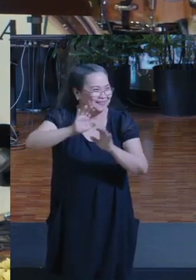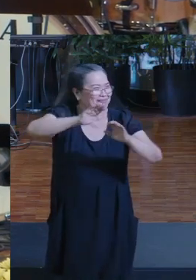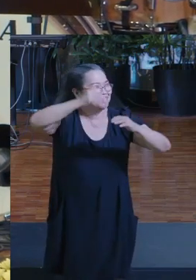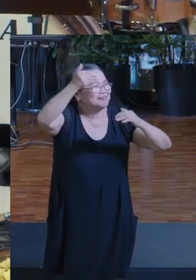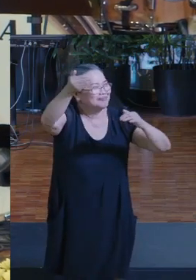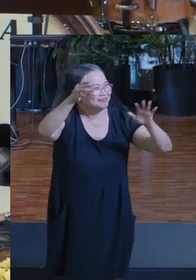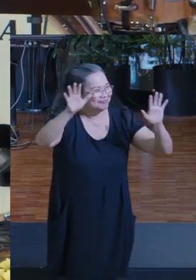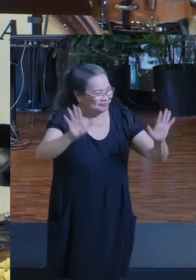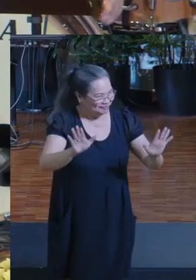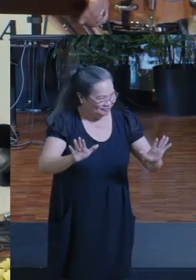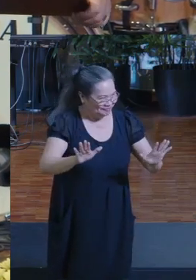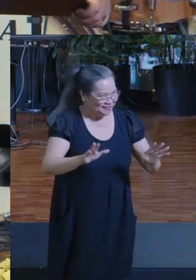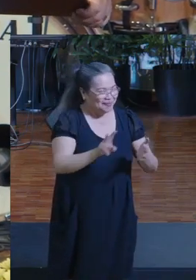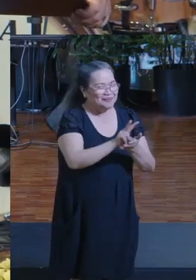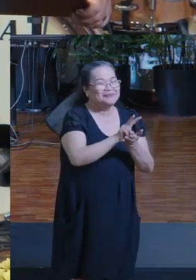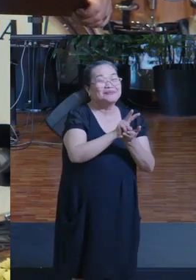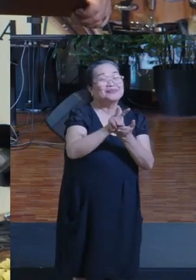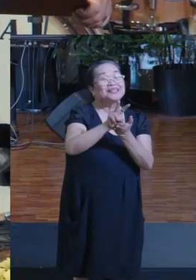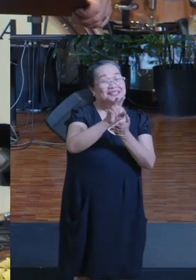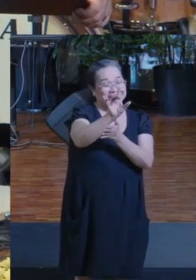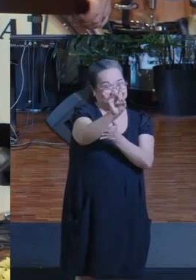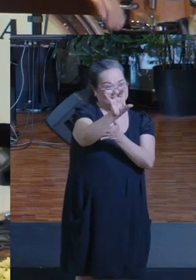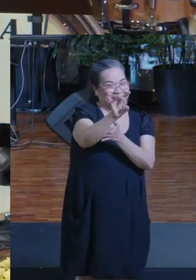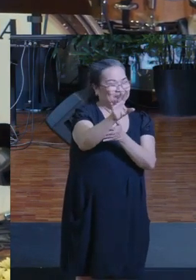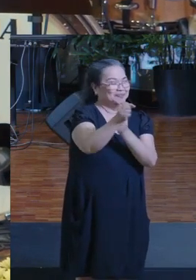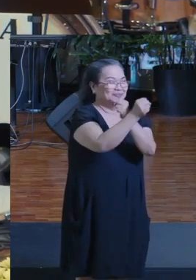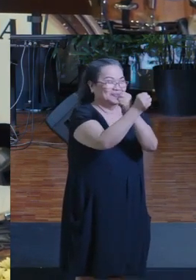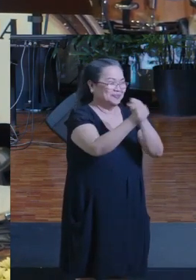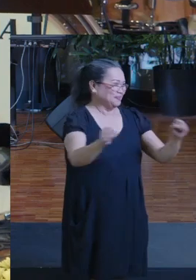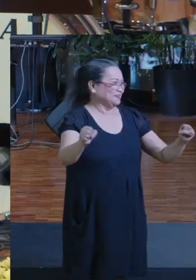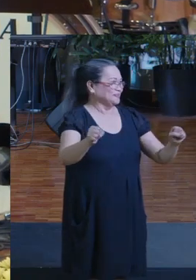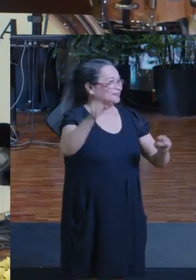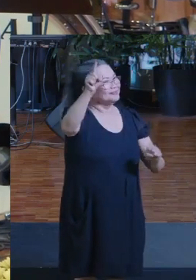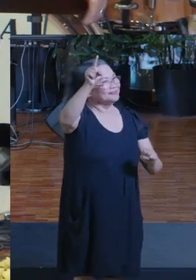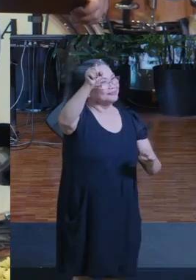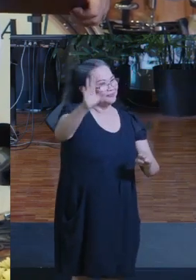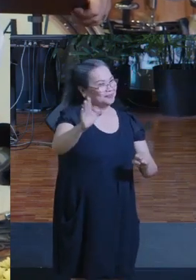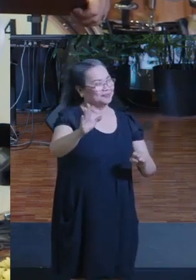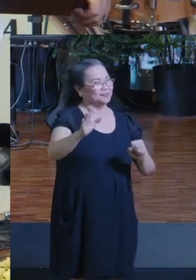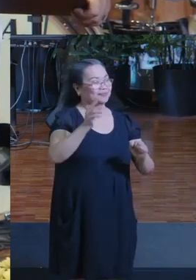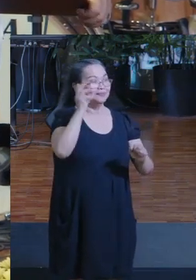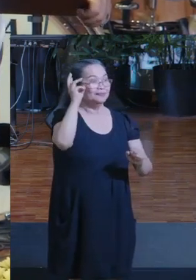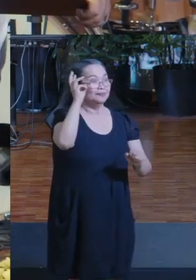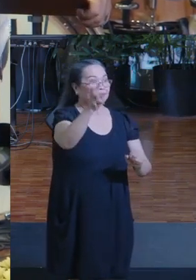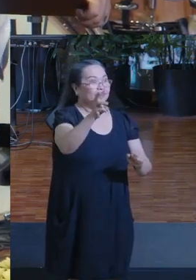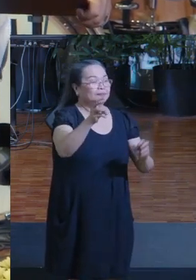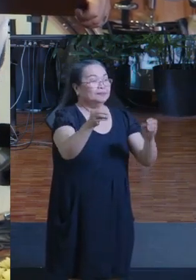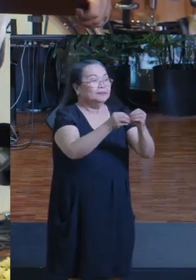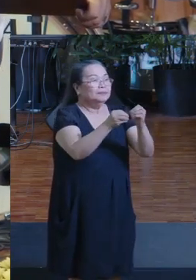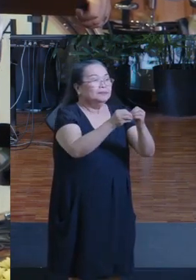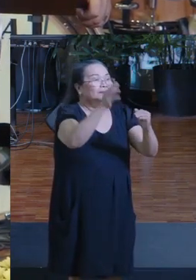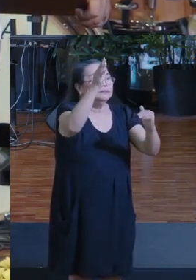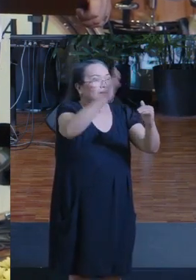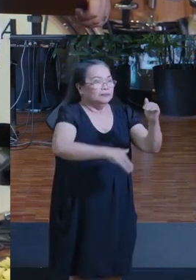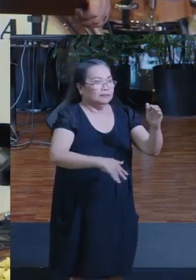Number 4, verse 18. Ang pangakong kaligtasan ng Diyos ay nakahihigit sa